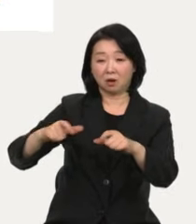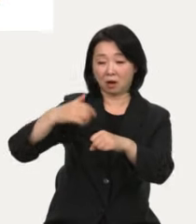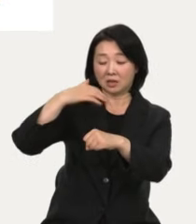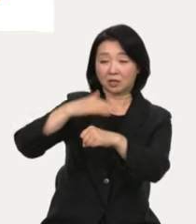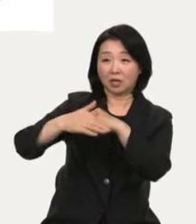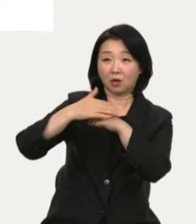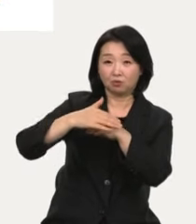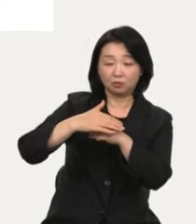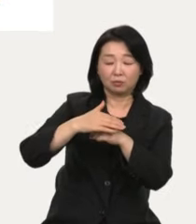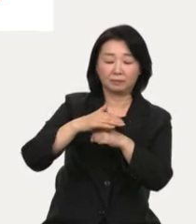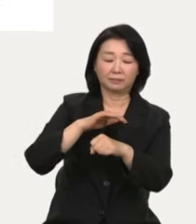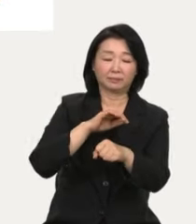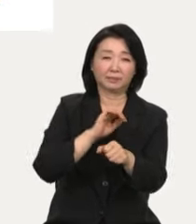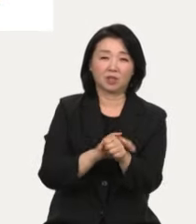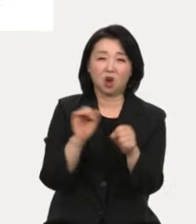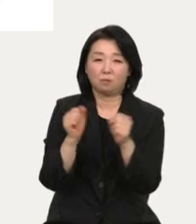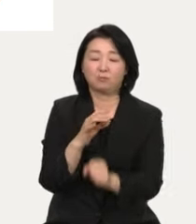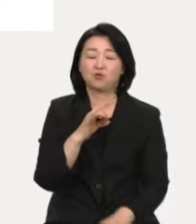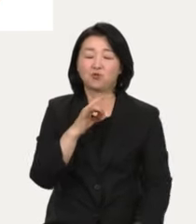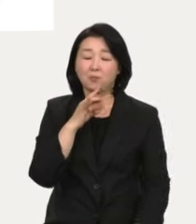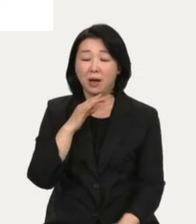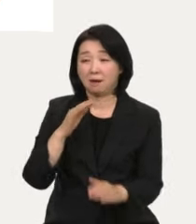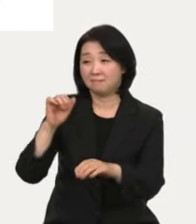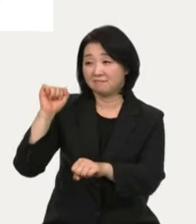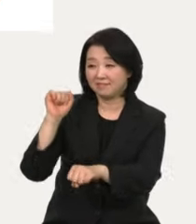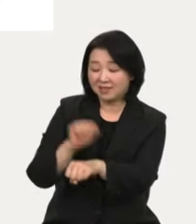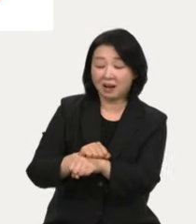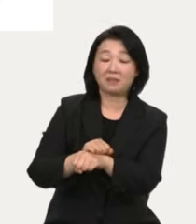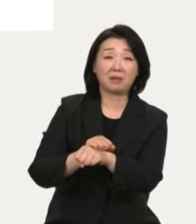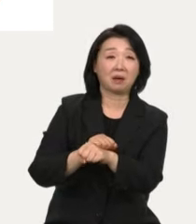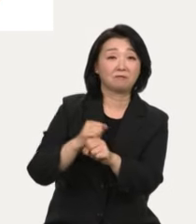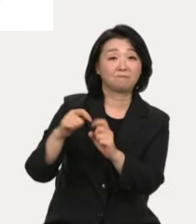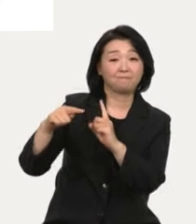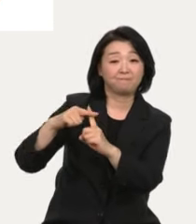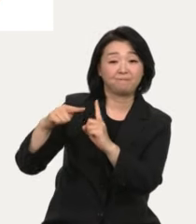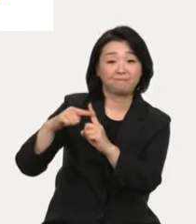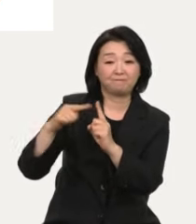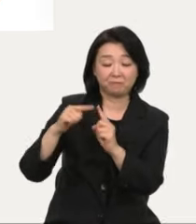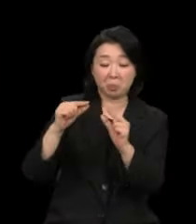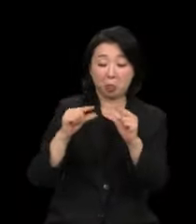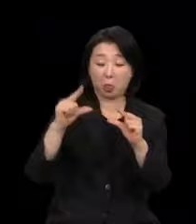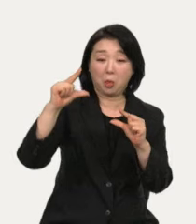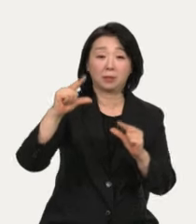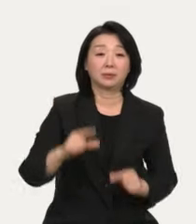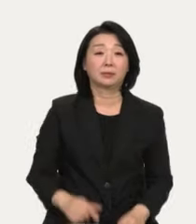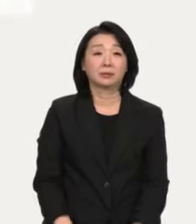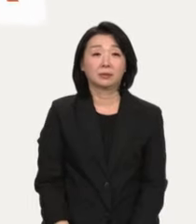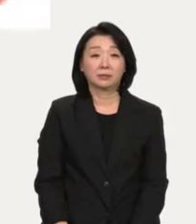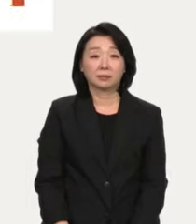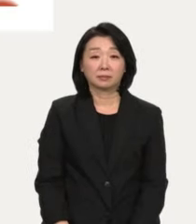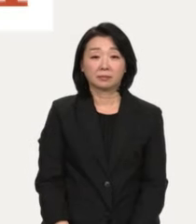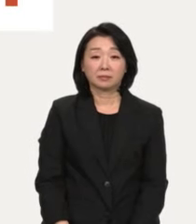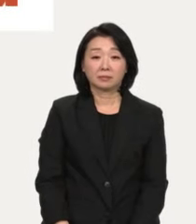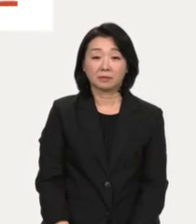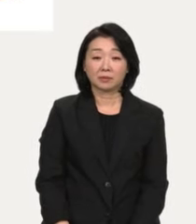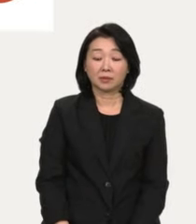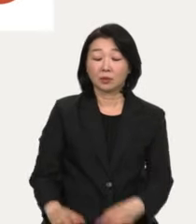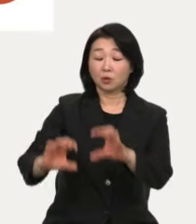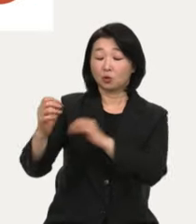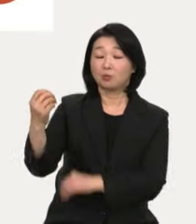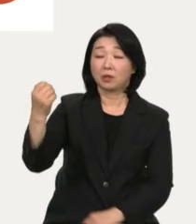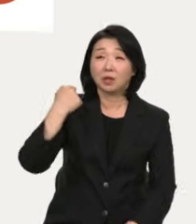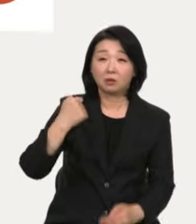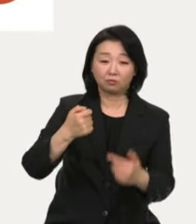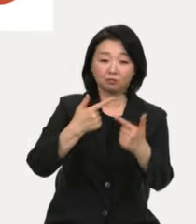경북 지역에서만 유일하게 긍정평가가 부정평가를 소폭 앞섰습니다. 여당이 선전한 부산,